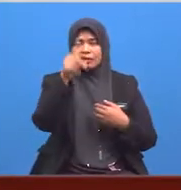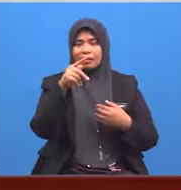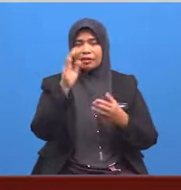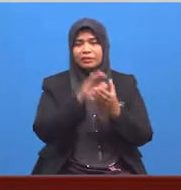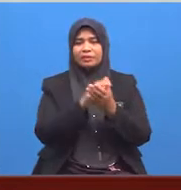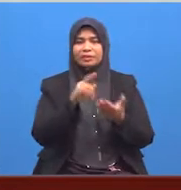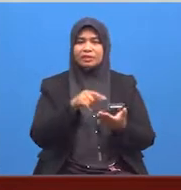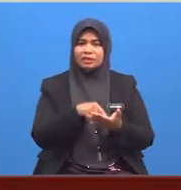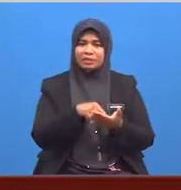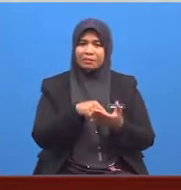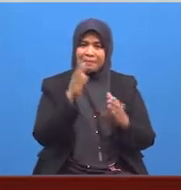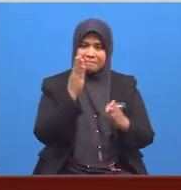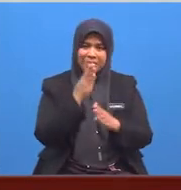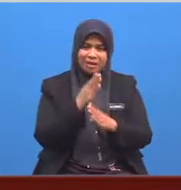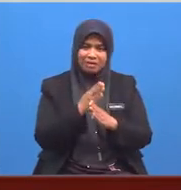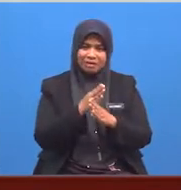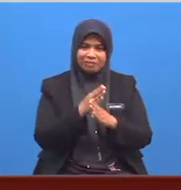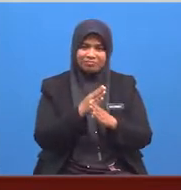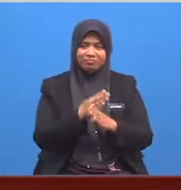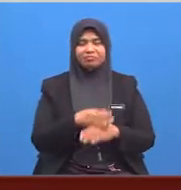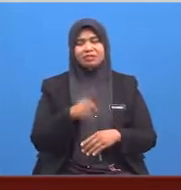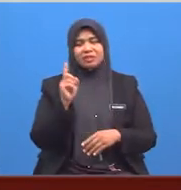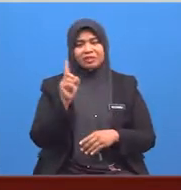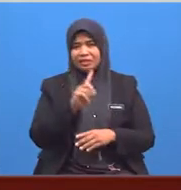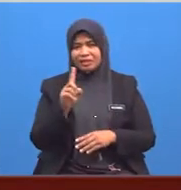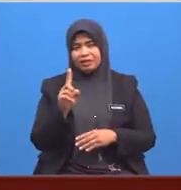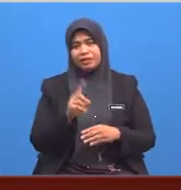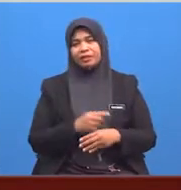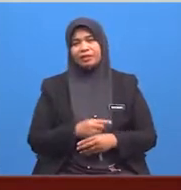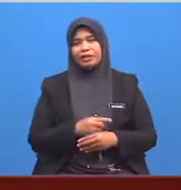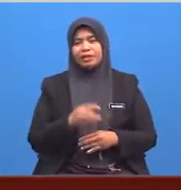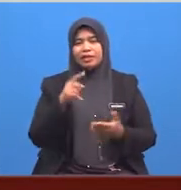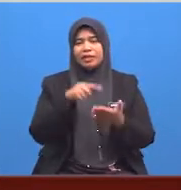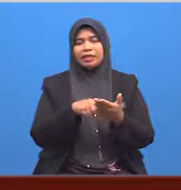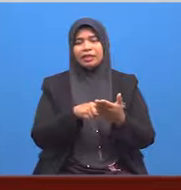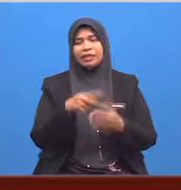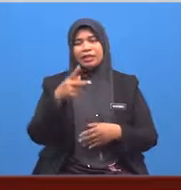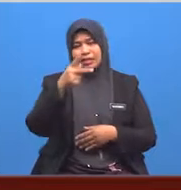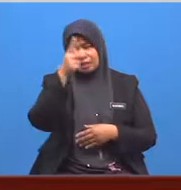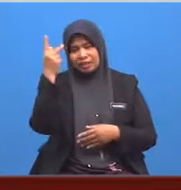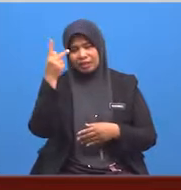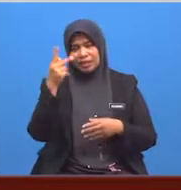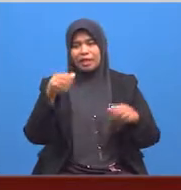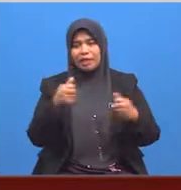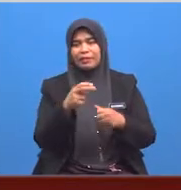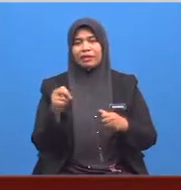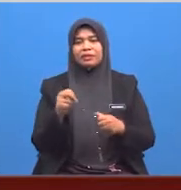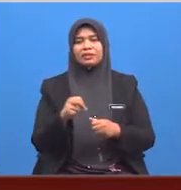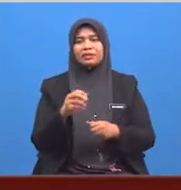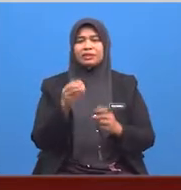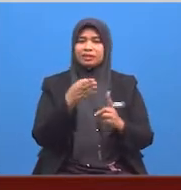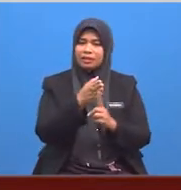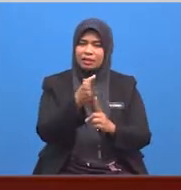yang benar sudah tentu tidak bukan ini adalah amalan yang sesat dan tidak